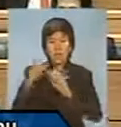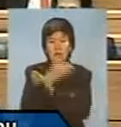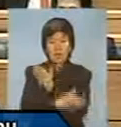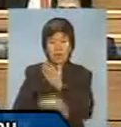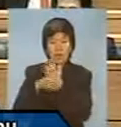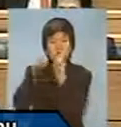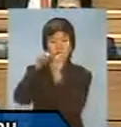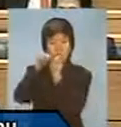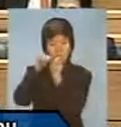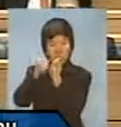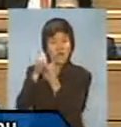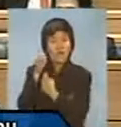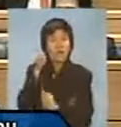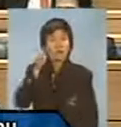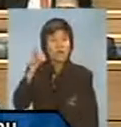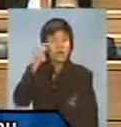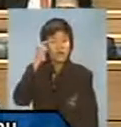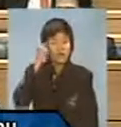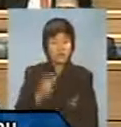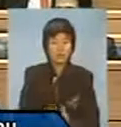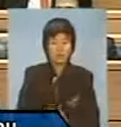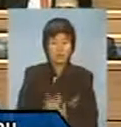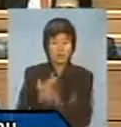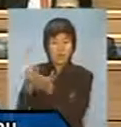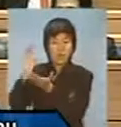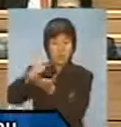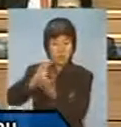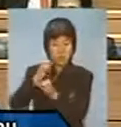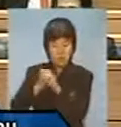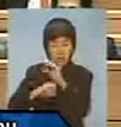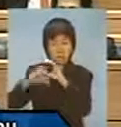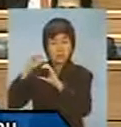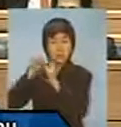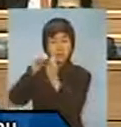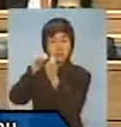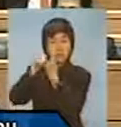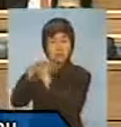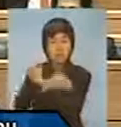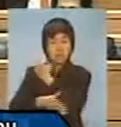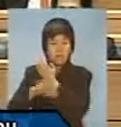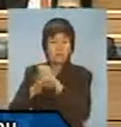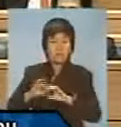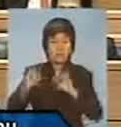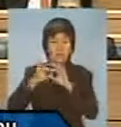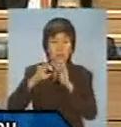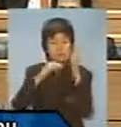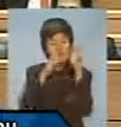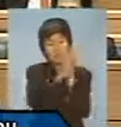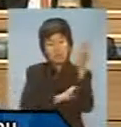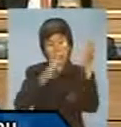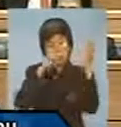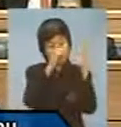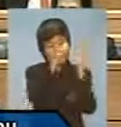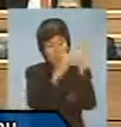จะอยู่ที่ประมาณ 1,800 ถึง 2,000 บาทกรณีสายกรุงเทพไปเชียงใหม ่ ก็ถือว่าเป็นค่าโดยสารที่แพงเอาการถ้าไปเทีย